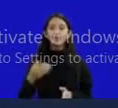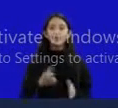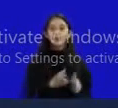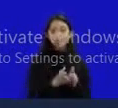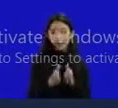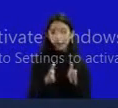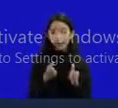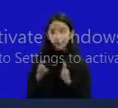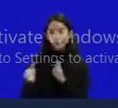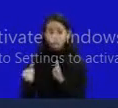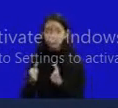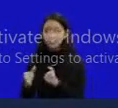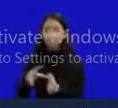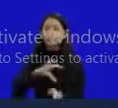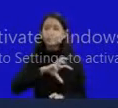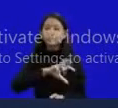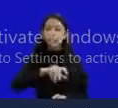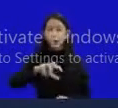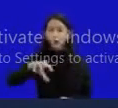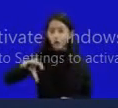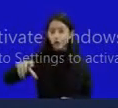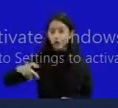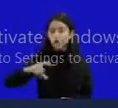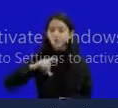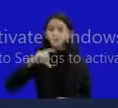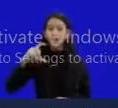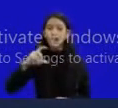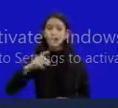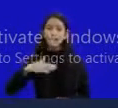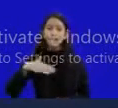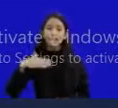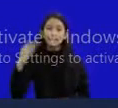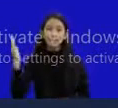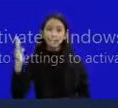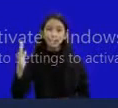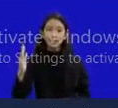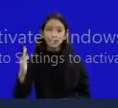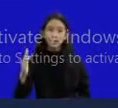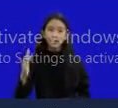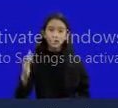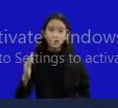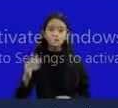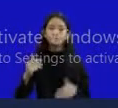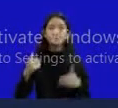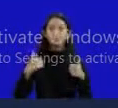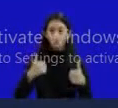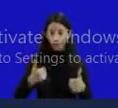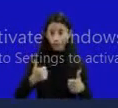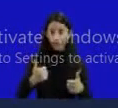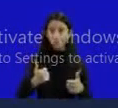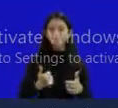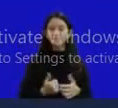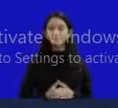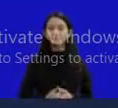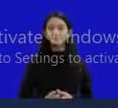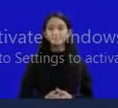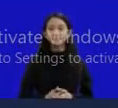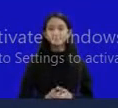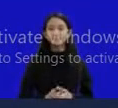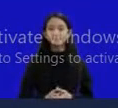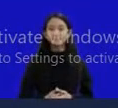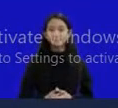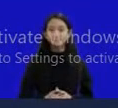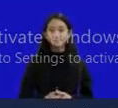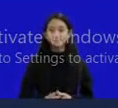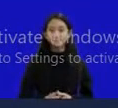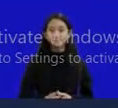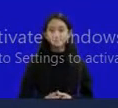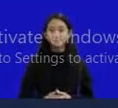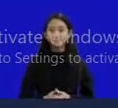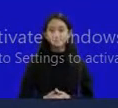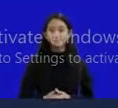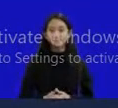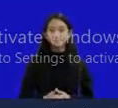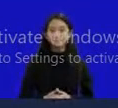daerah-daerah dengan cara yang lebih granular lebih mendetil ikut akhir-akhir